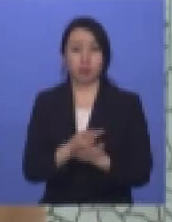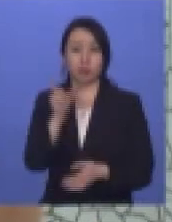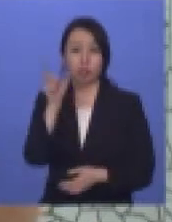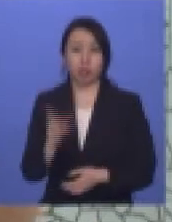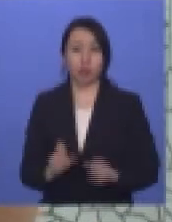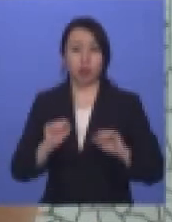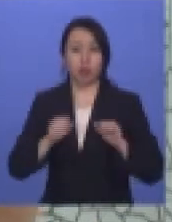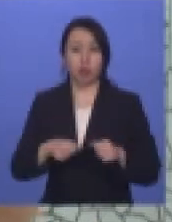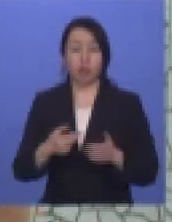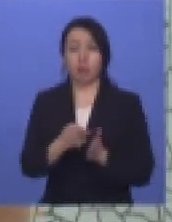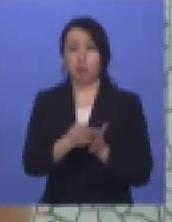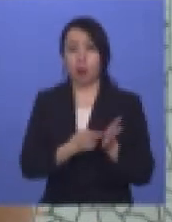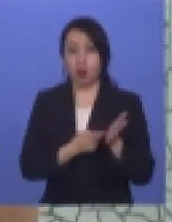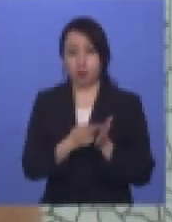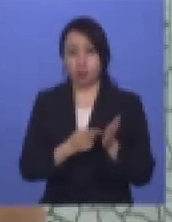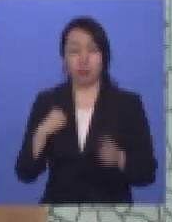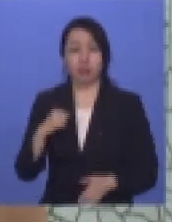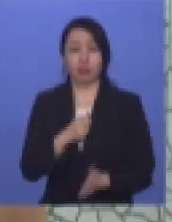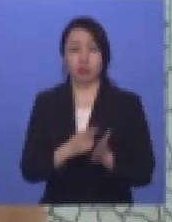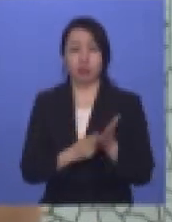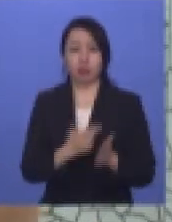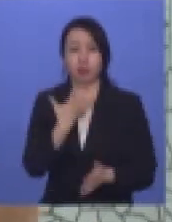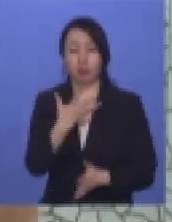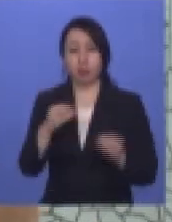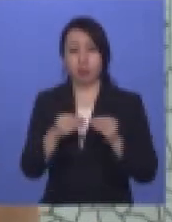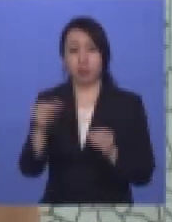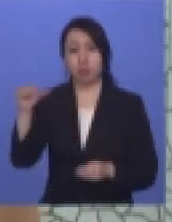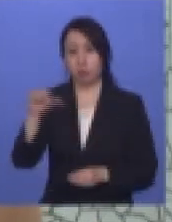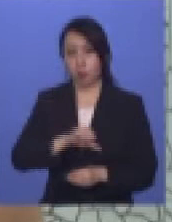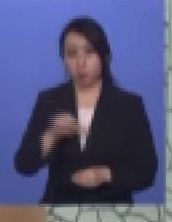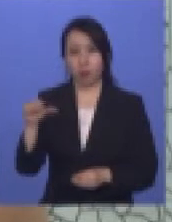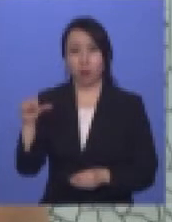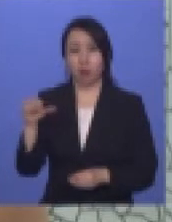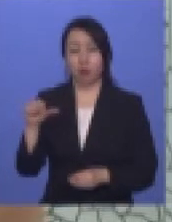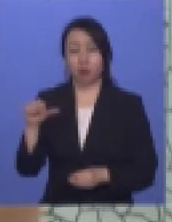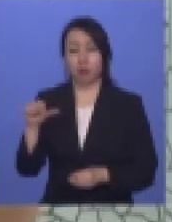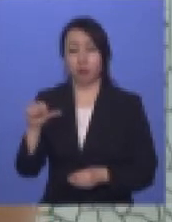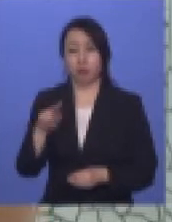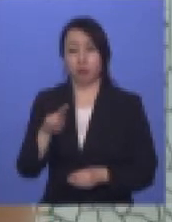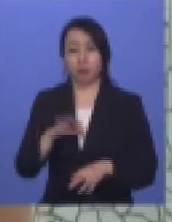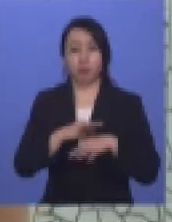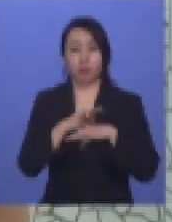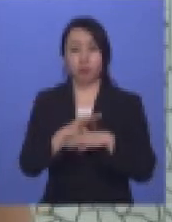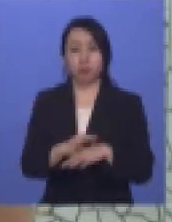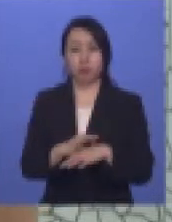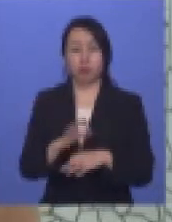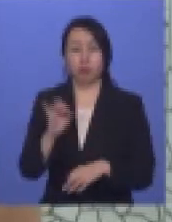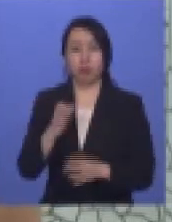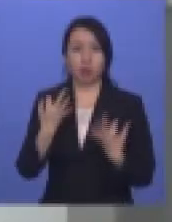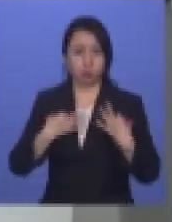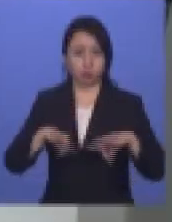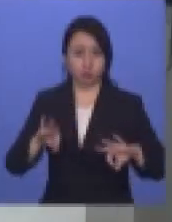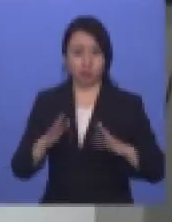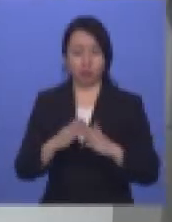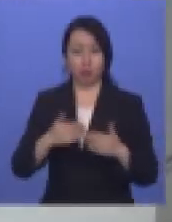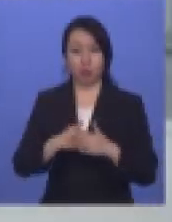можно прооперировать, сама операция 5-10 минут протекает, инсталляция капель провести и отпустить домой.